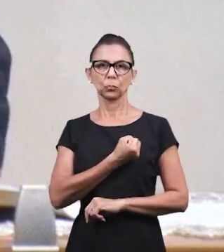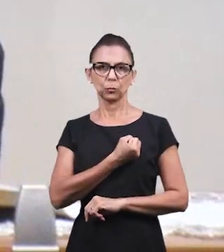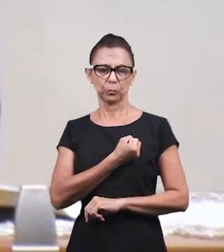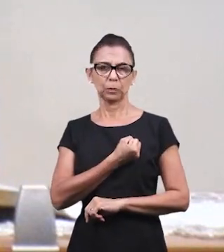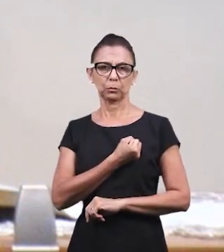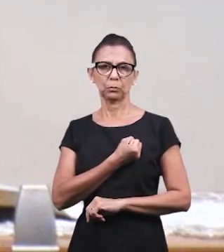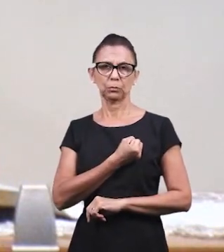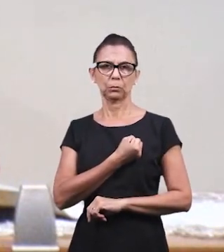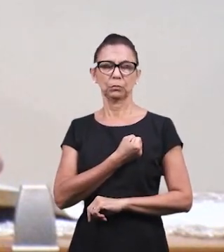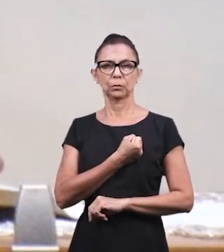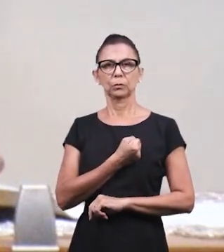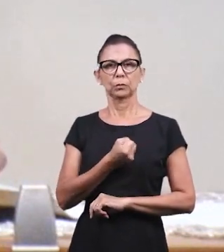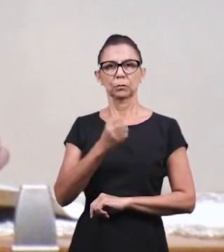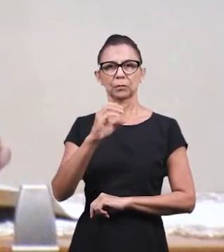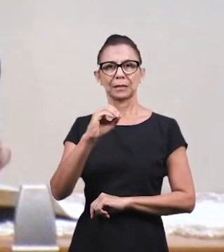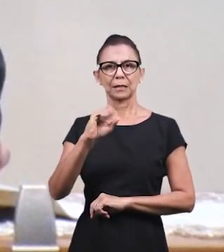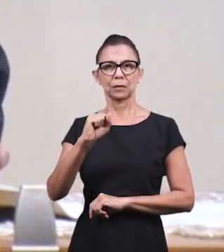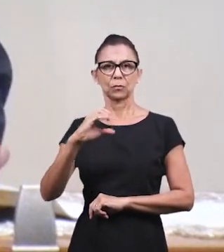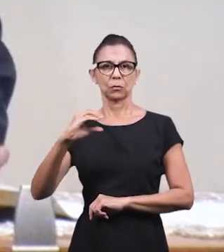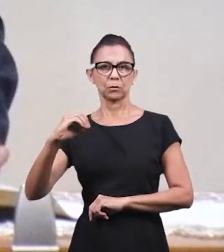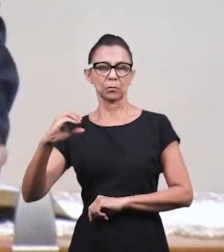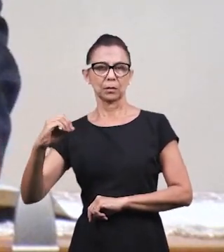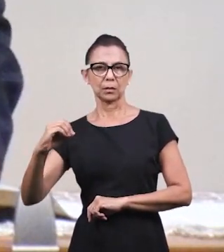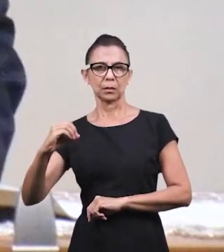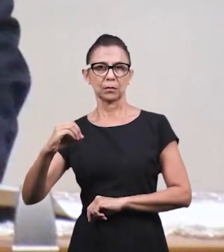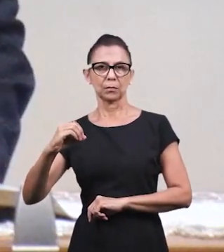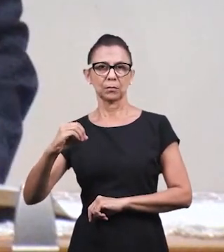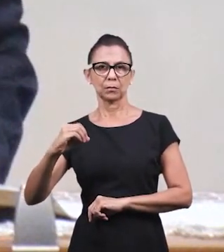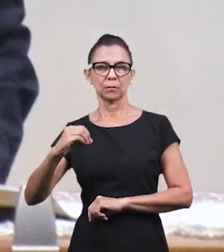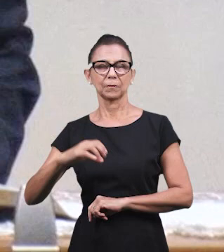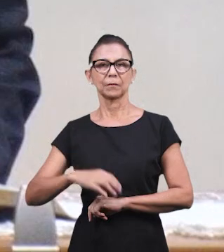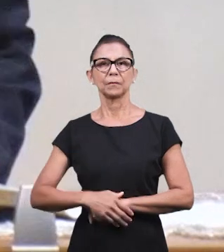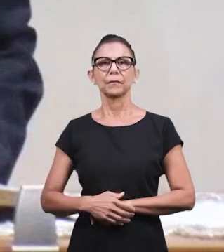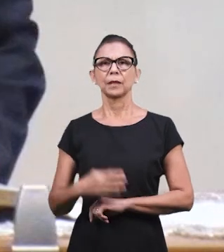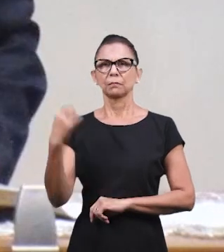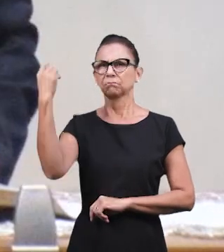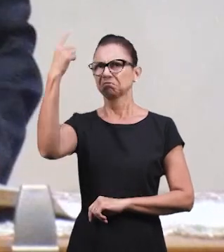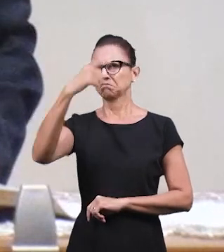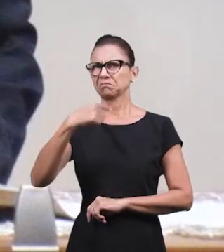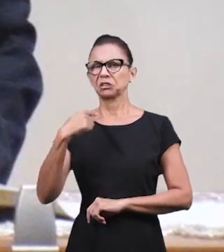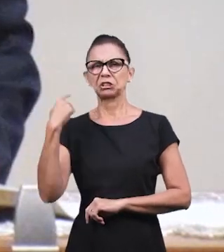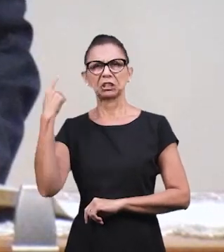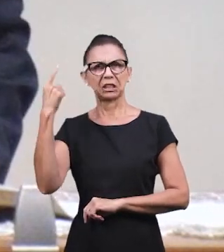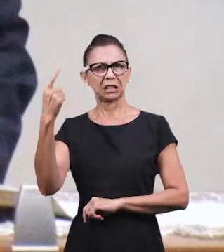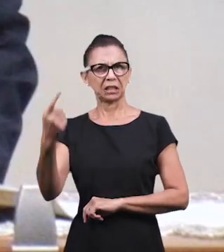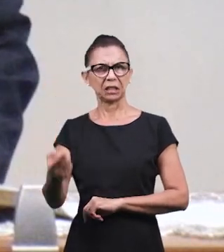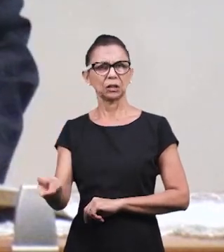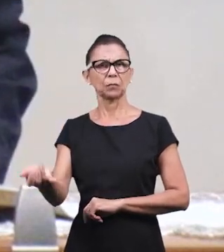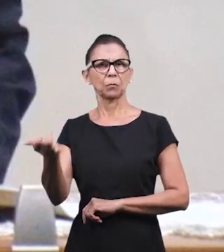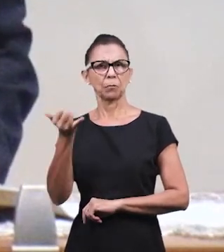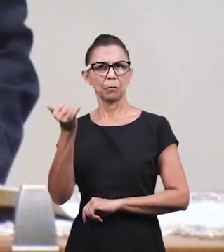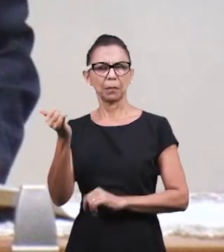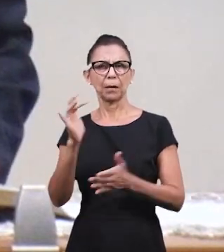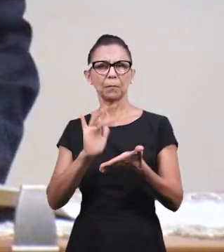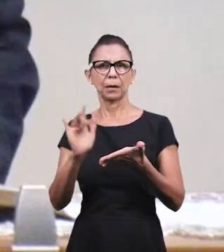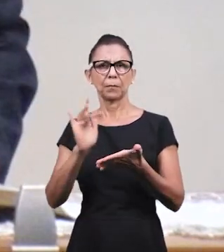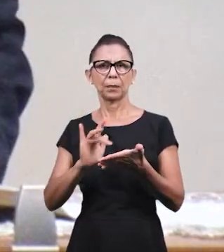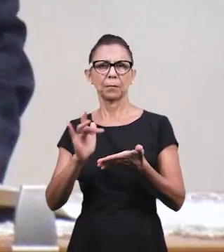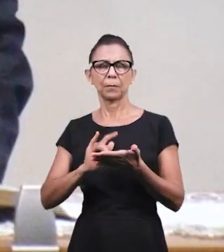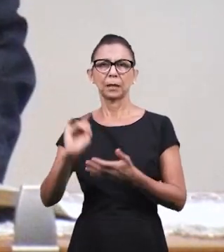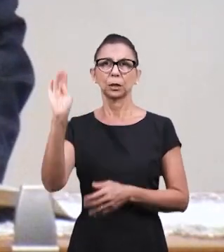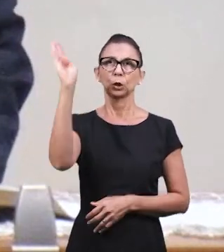то проживает на территории бразилии у нас есть номер телефона 0 800 707 3076 по